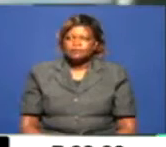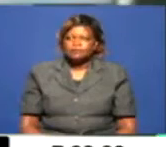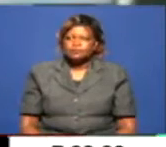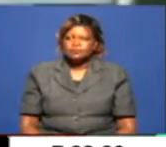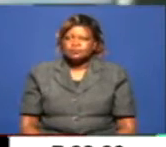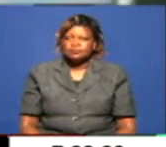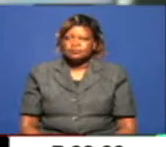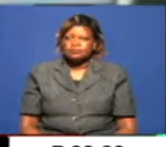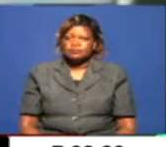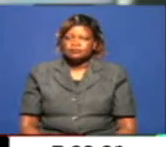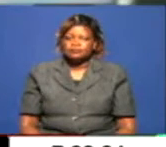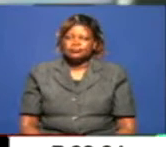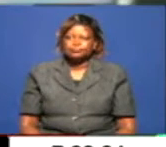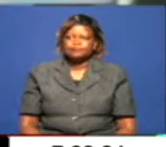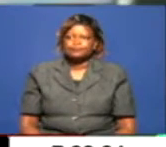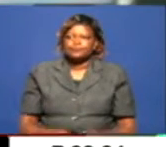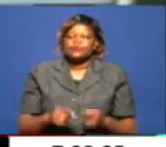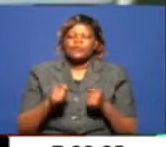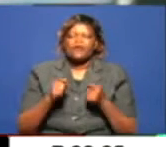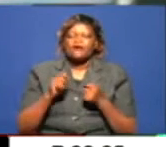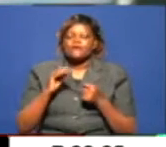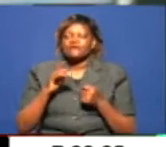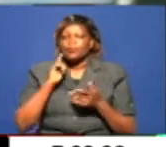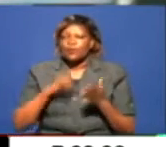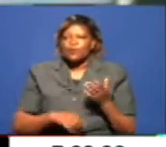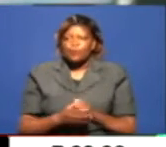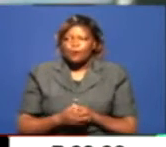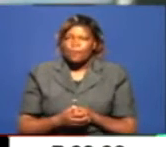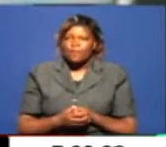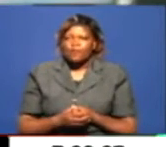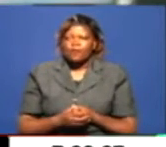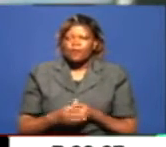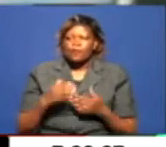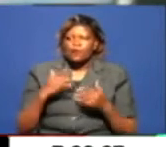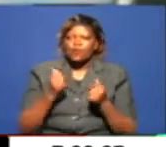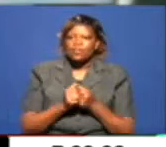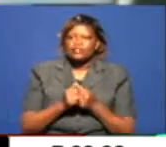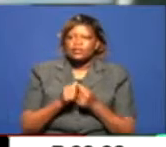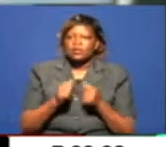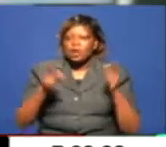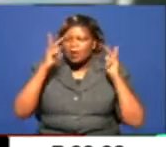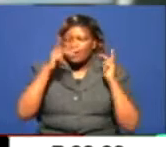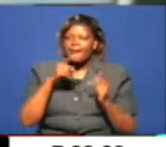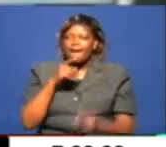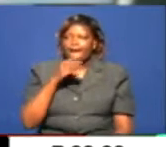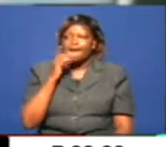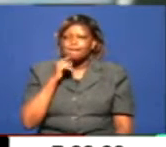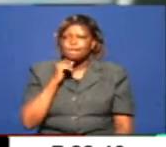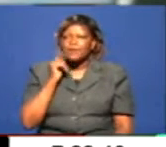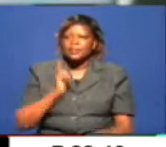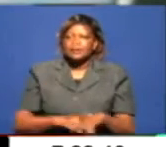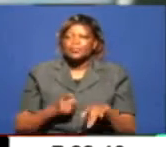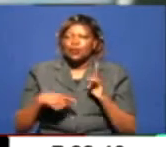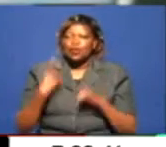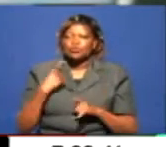Talanta FC walisitisha msururu wa ushindi wa Kakamega Homeboyz kwenye ligi kuu msimu huu baada ya kuandikisha ushindi wa bao moja kwa